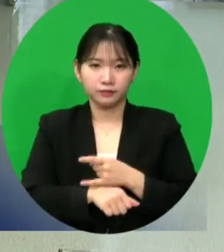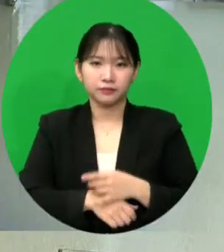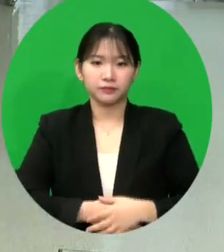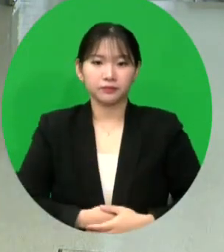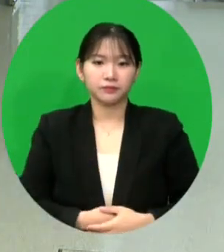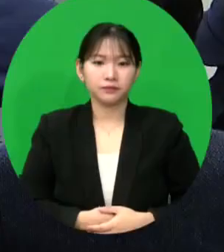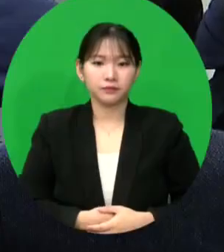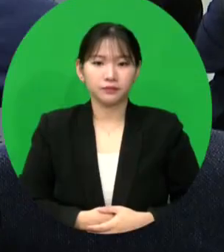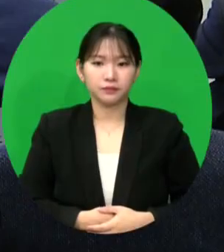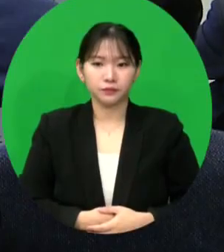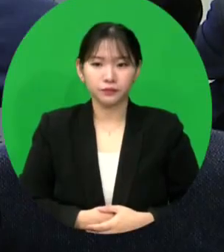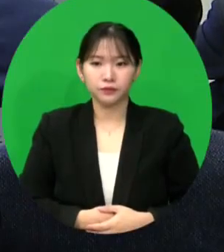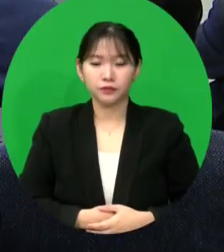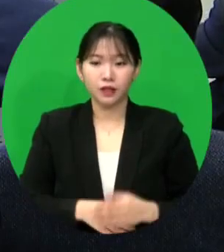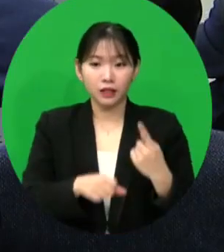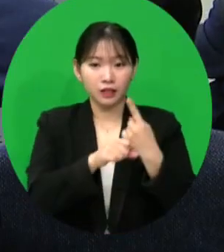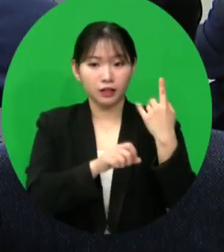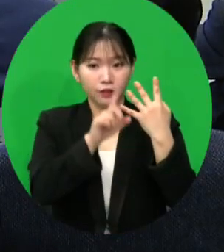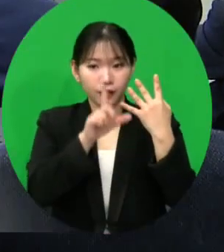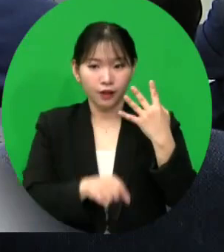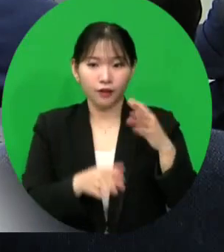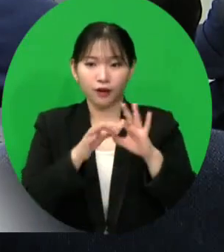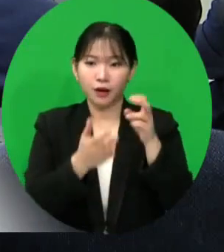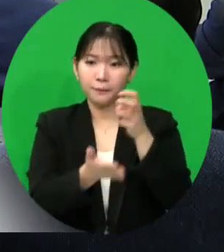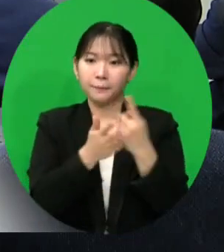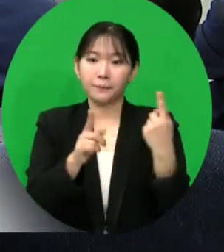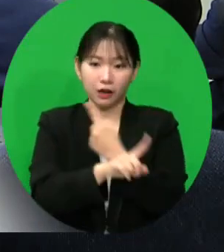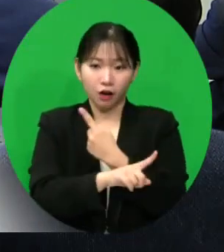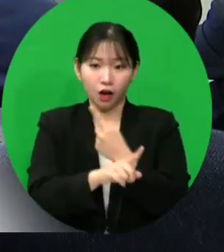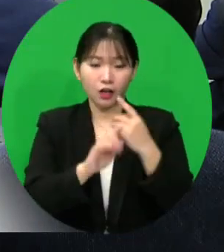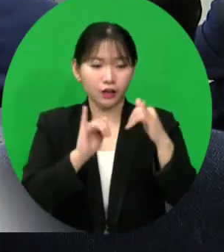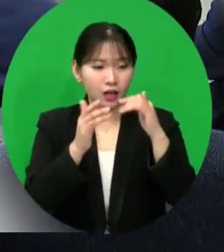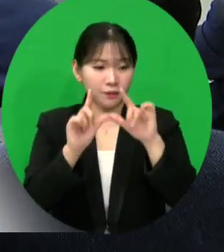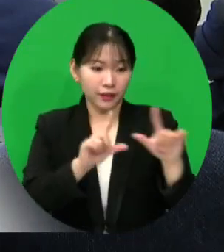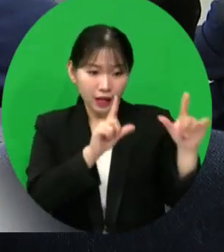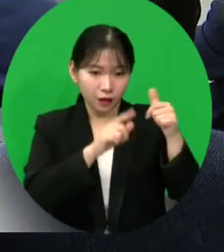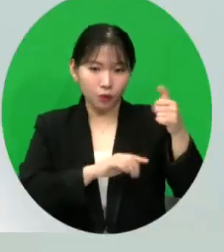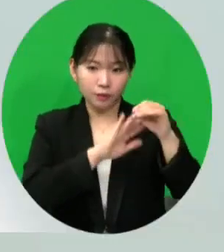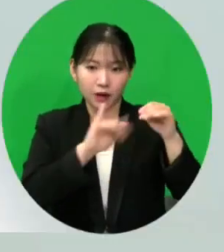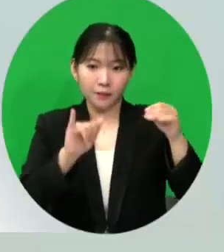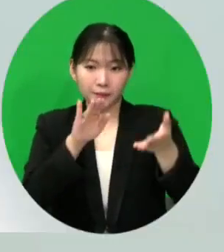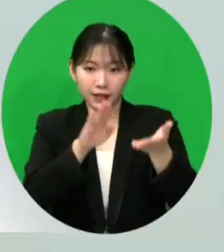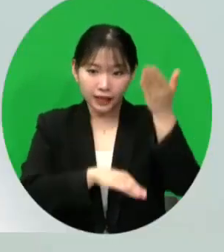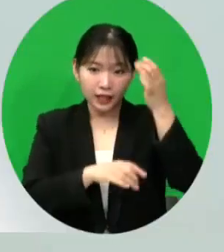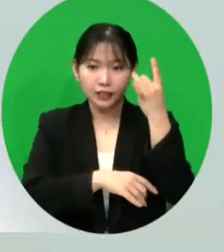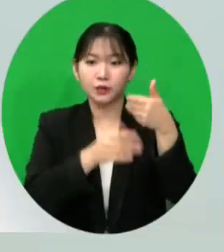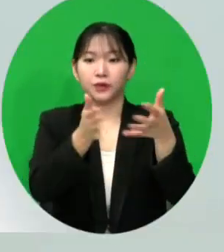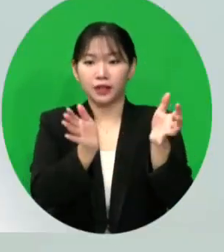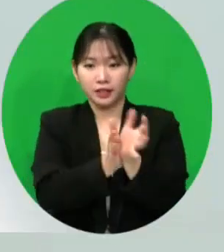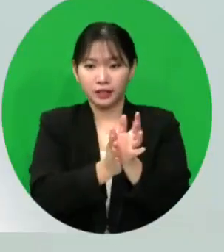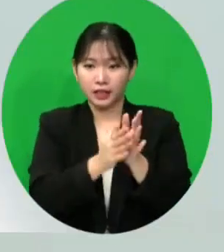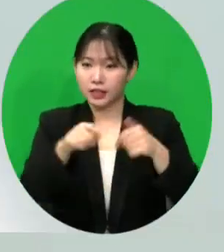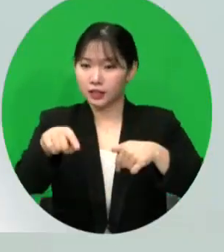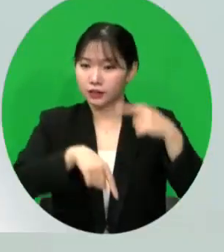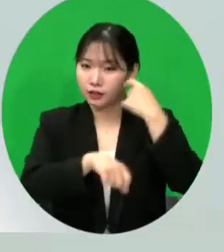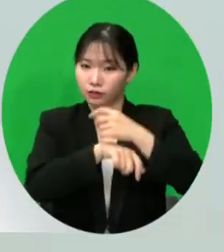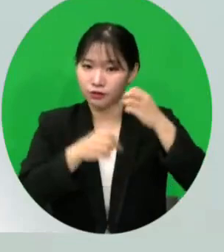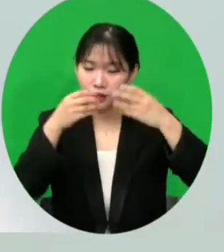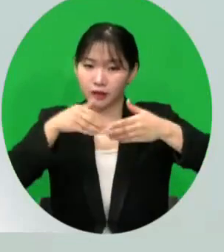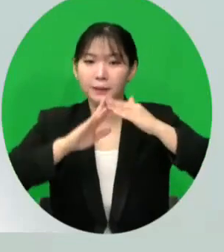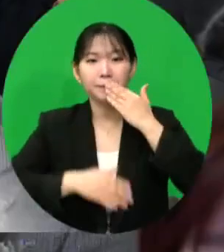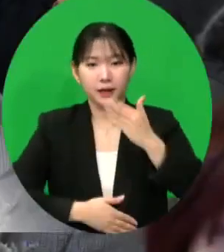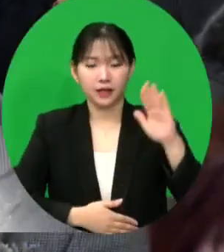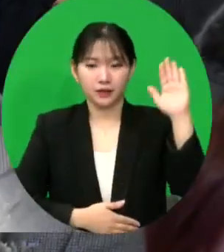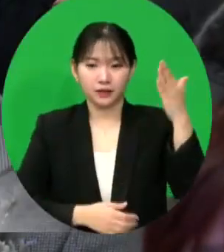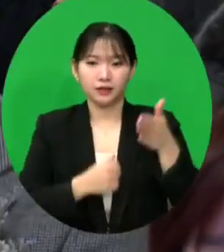가지고 작년 4월 관련법 개정으로 인구 50만 명 이상의 기초자치단체들도 정책연구원 신설이 가능하게